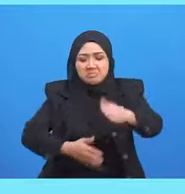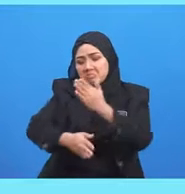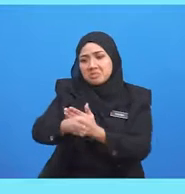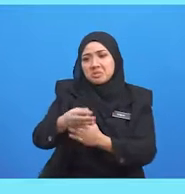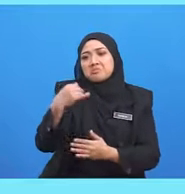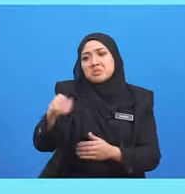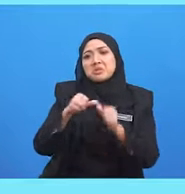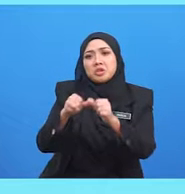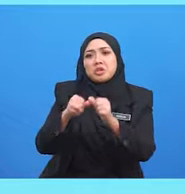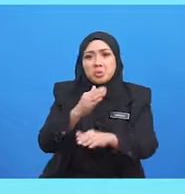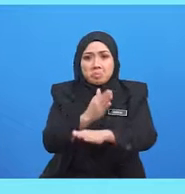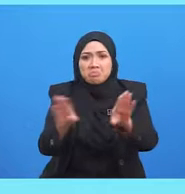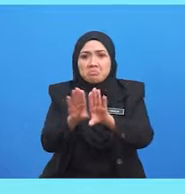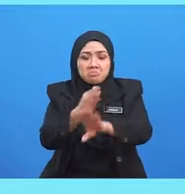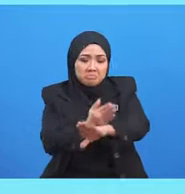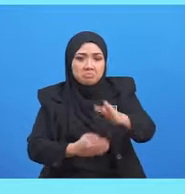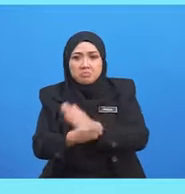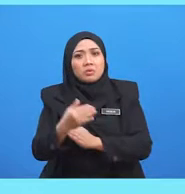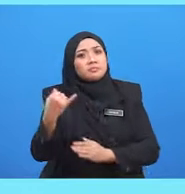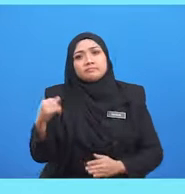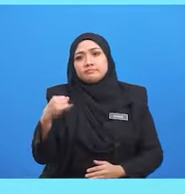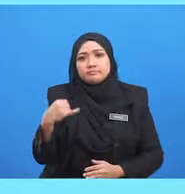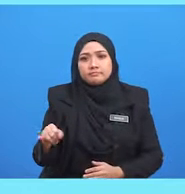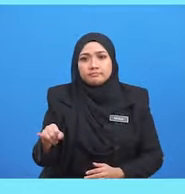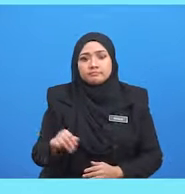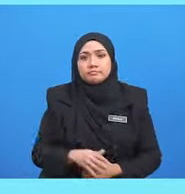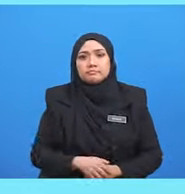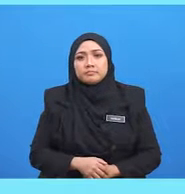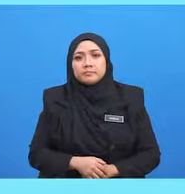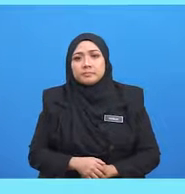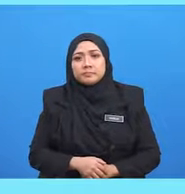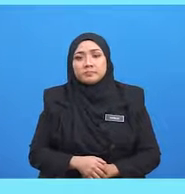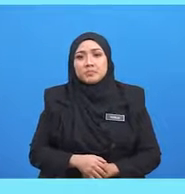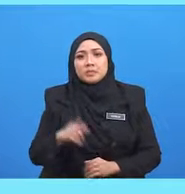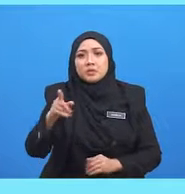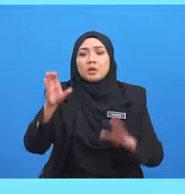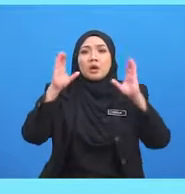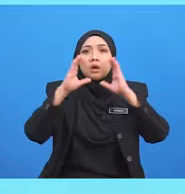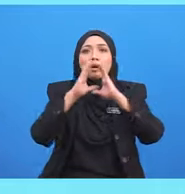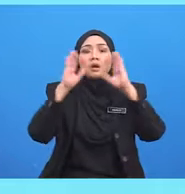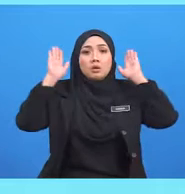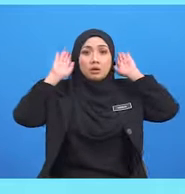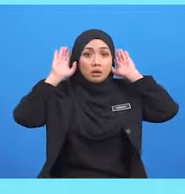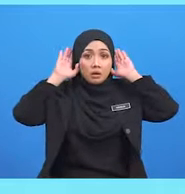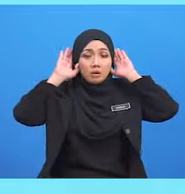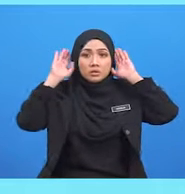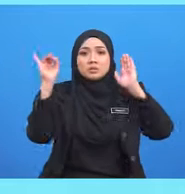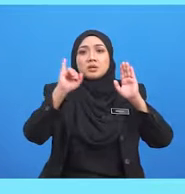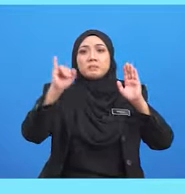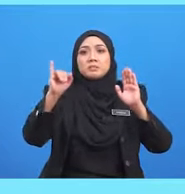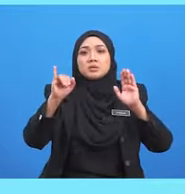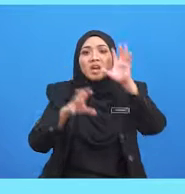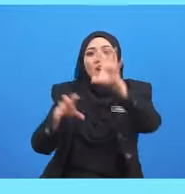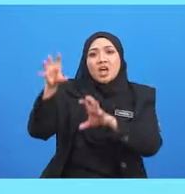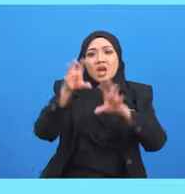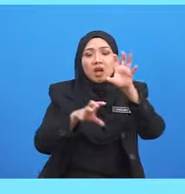anjing ketika melaungkan azan. Mereka mengatakan orang yang melaungkan azan macam anjing